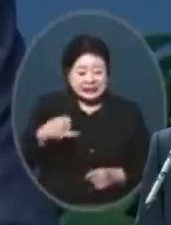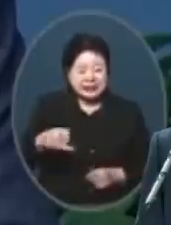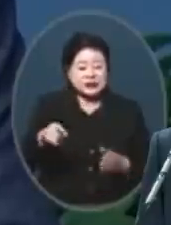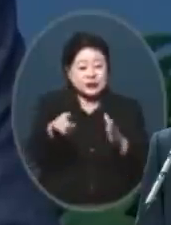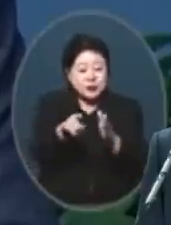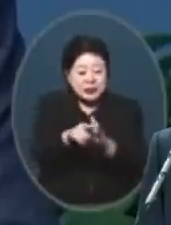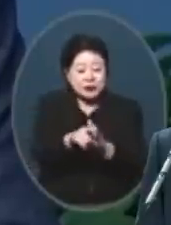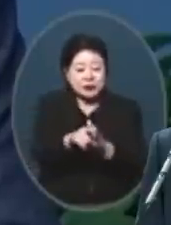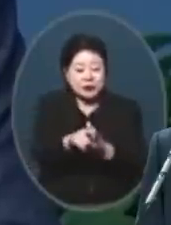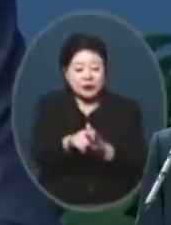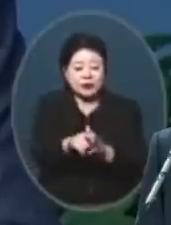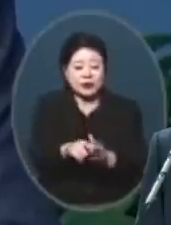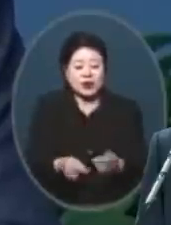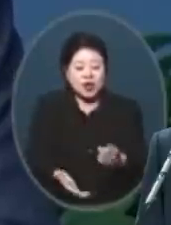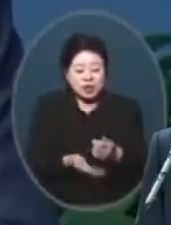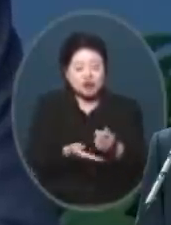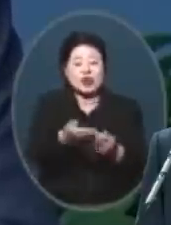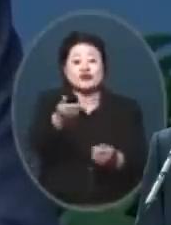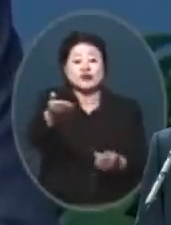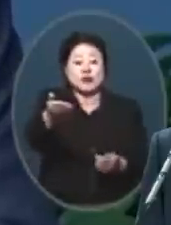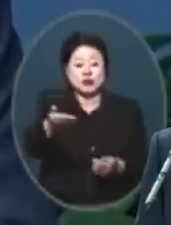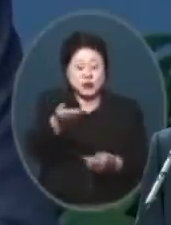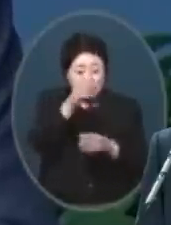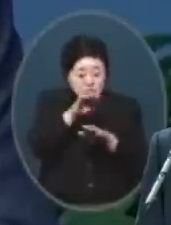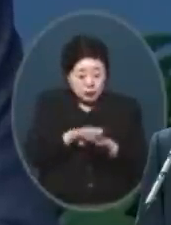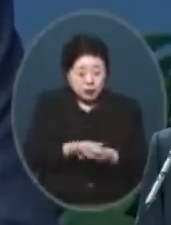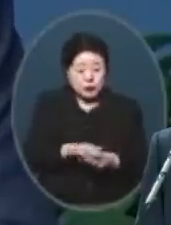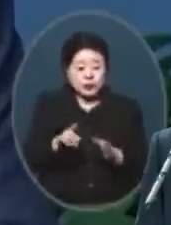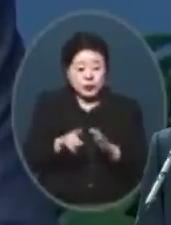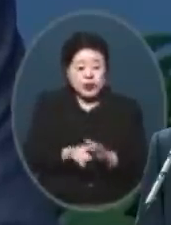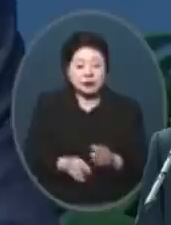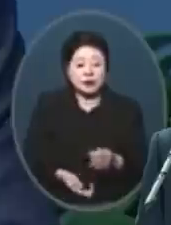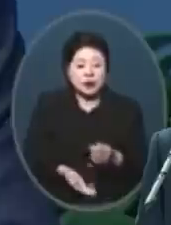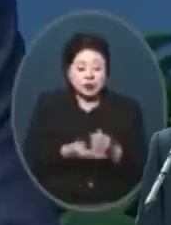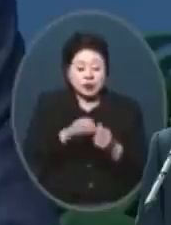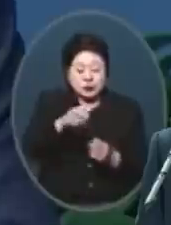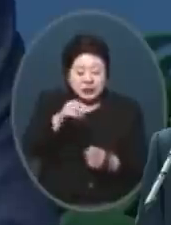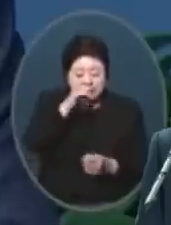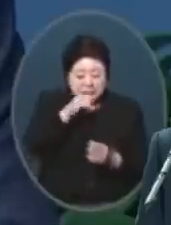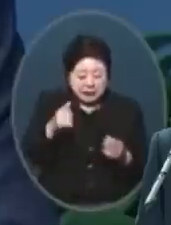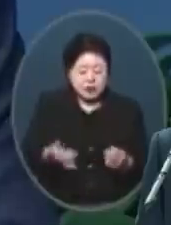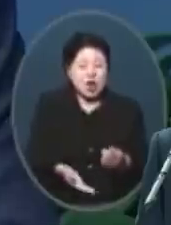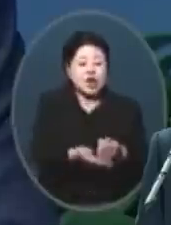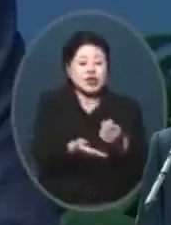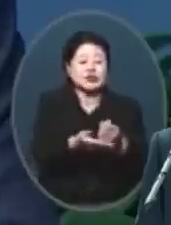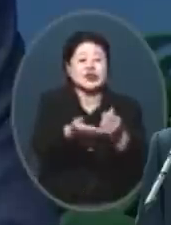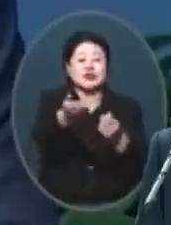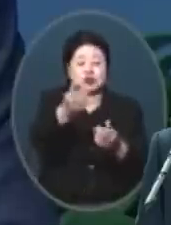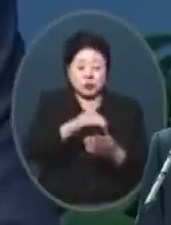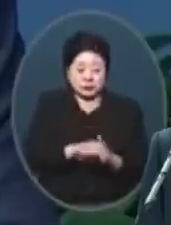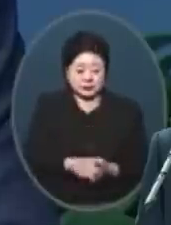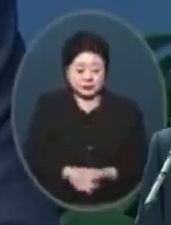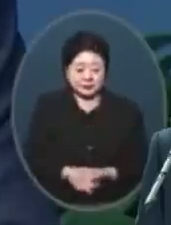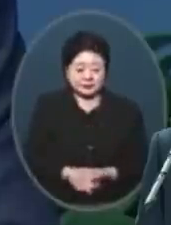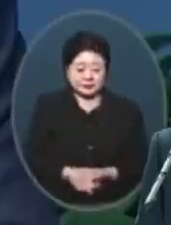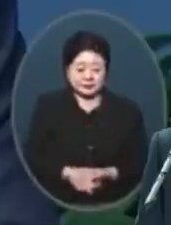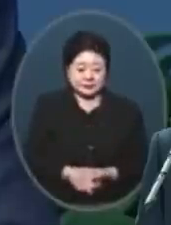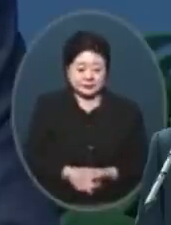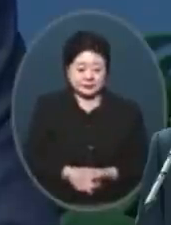위해서 그런 격려를 해주고 성도들은 이웃에 있는 분들을 위해서 격려를 해주는